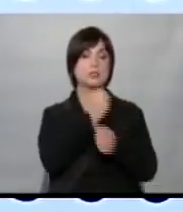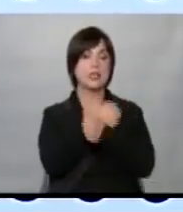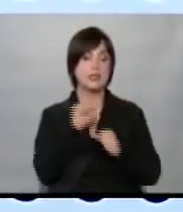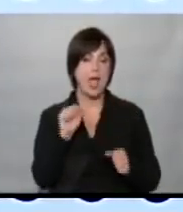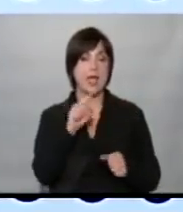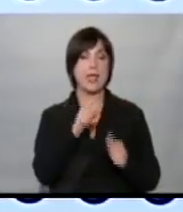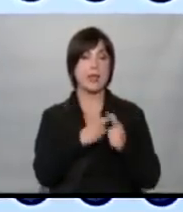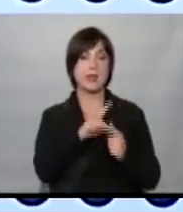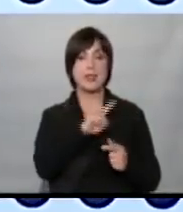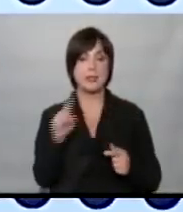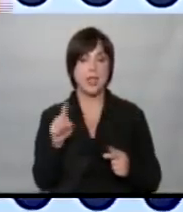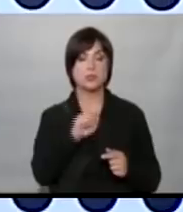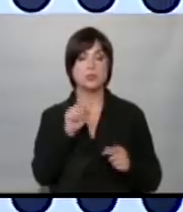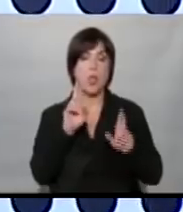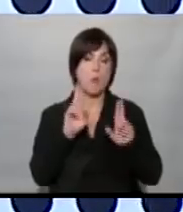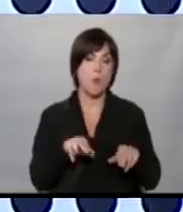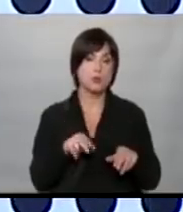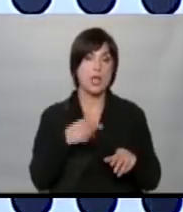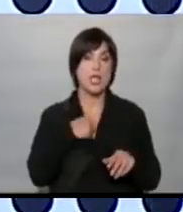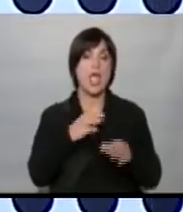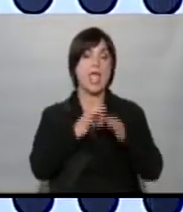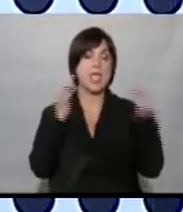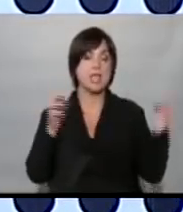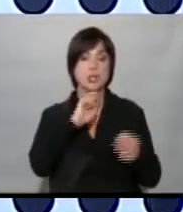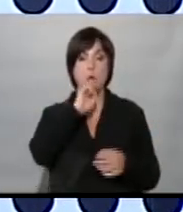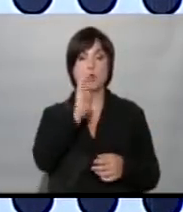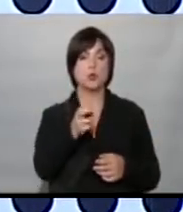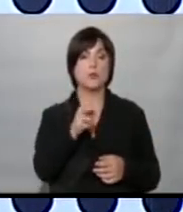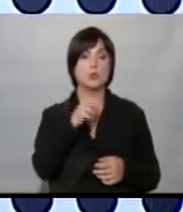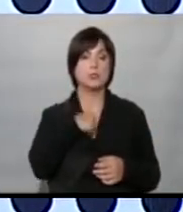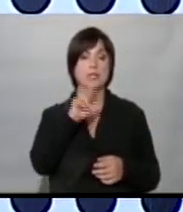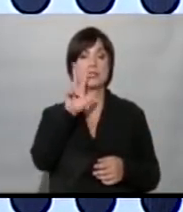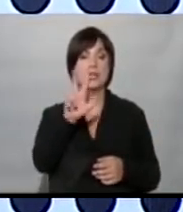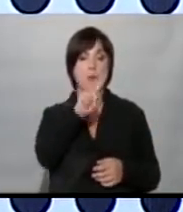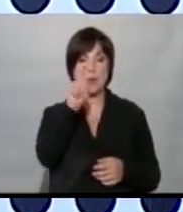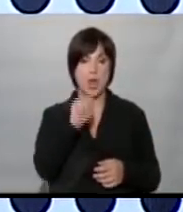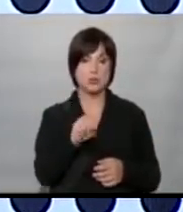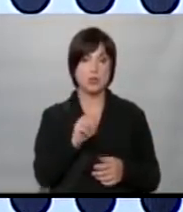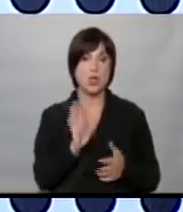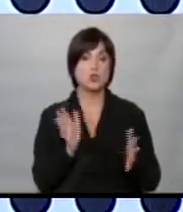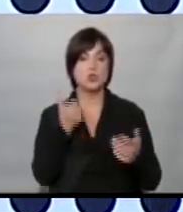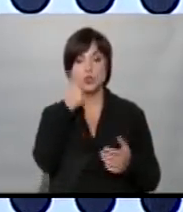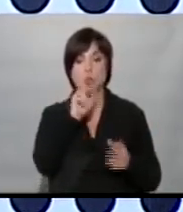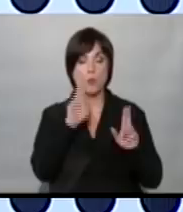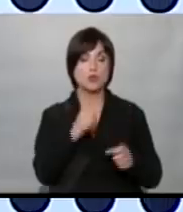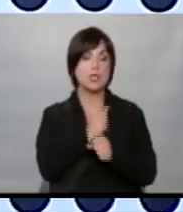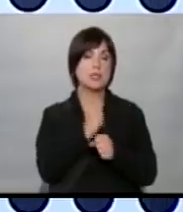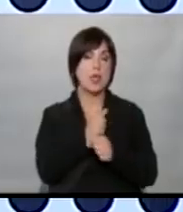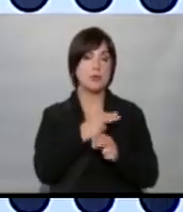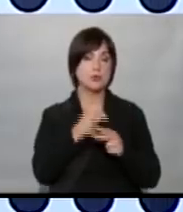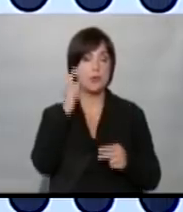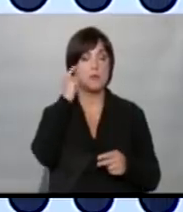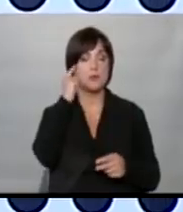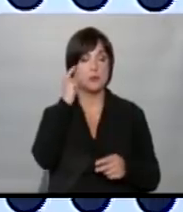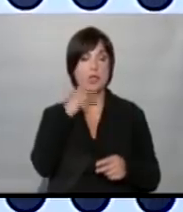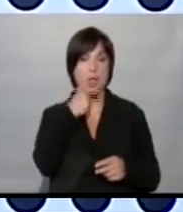не. Да нема так. Со може би, значи да биде јасен одговорот. Но се три прашања. Сега рецимо, што може да се направи чисто што ми доаѓа на